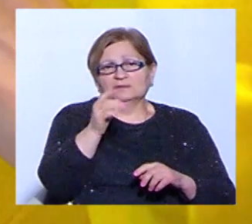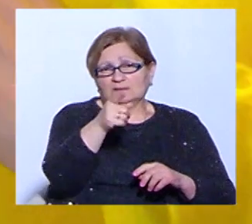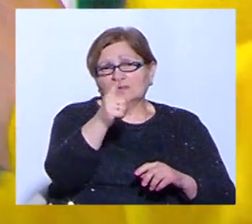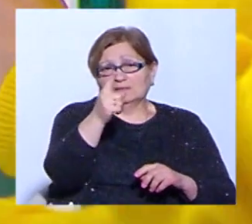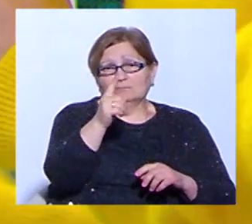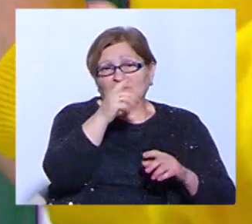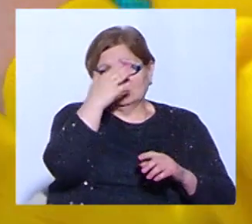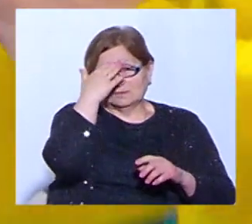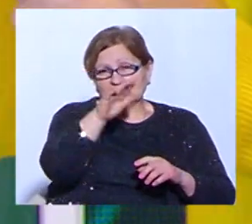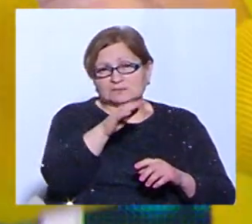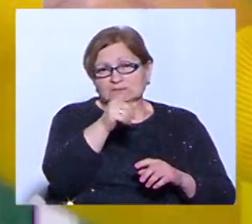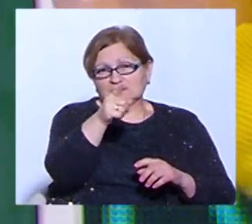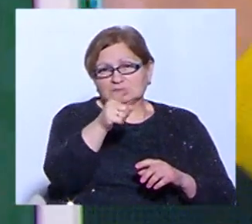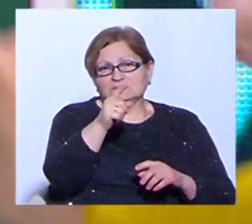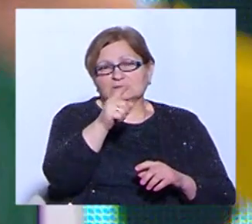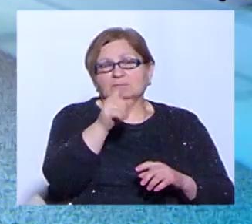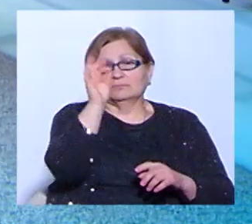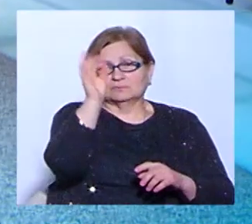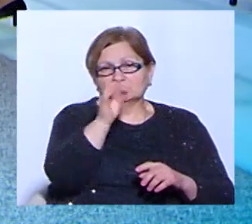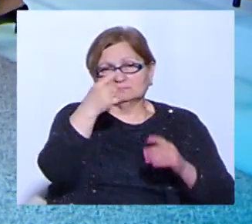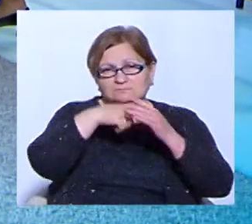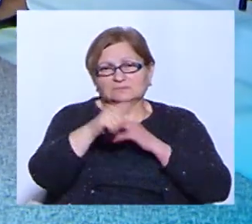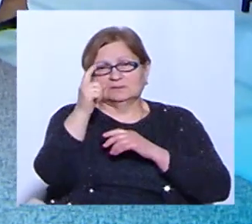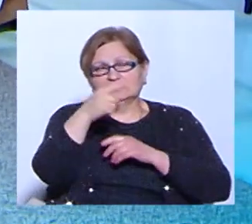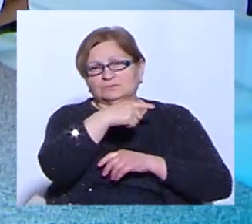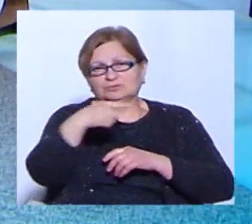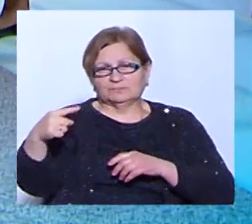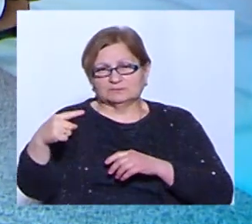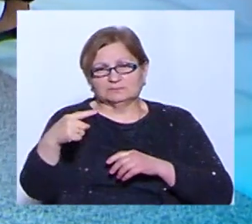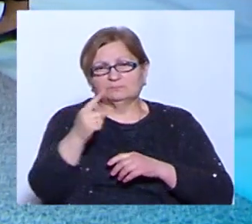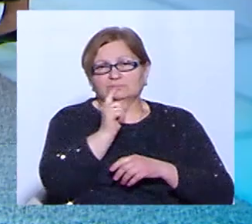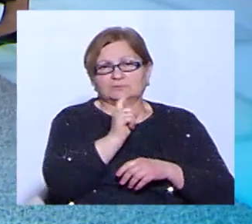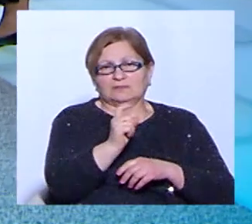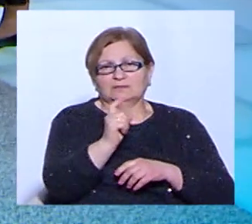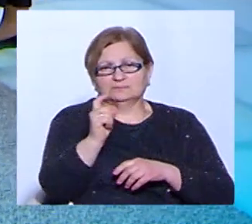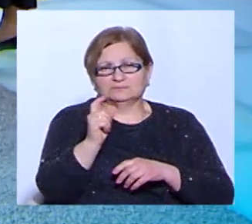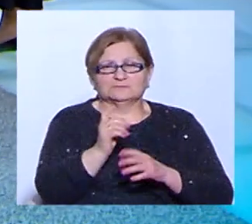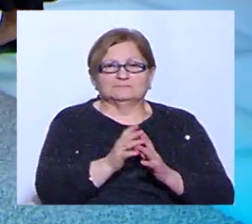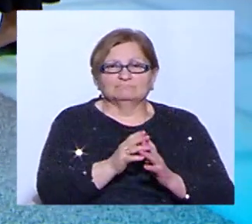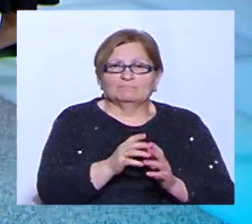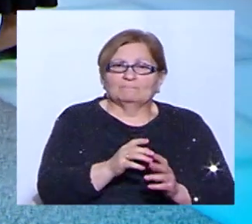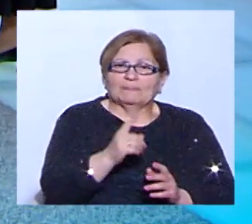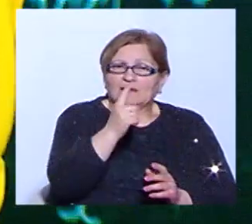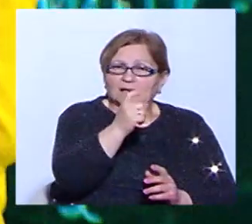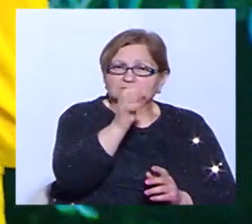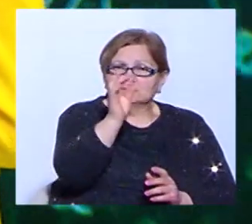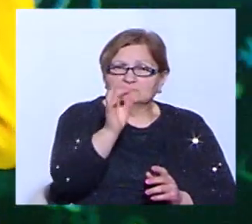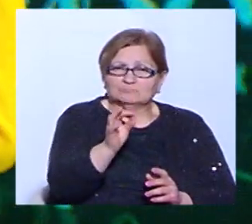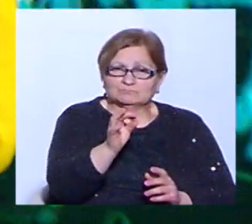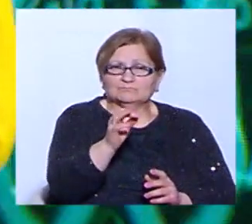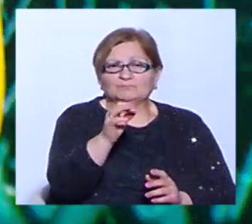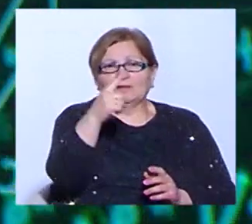ნაწილს. x მეასედ ნაწილს. 100% ნიშნავს 100 მეასედს და